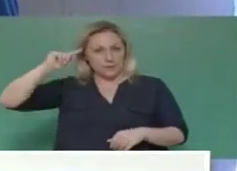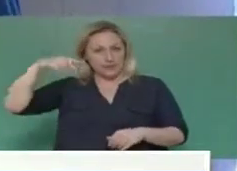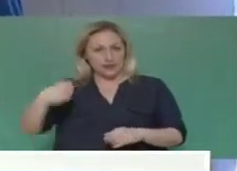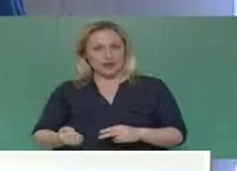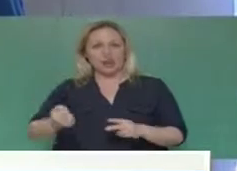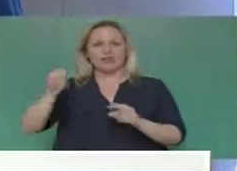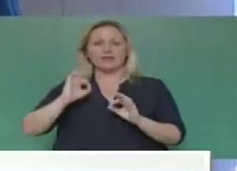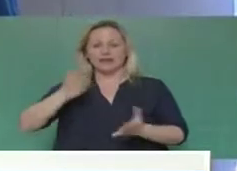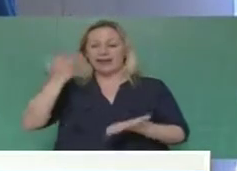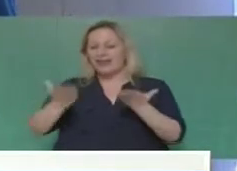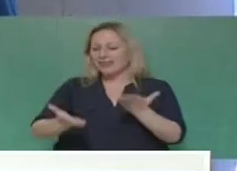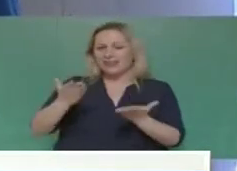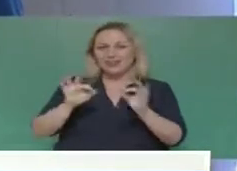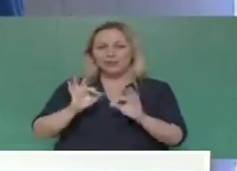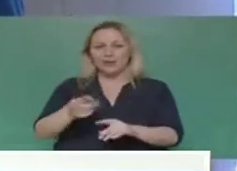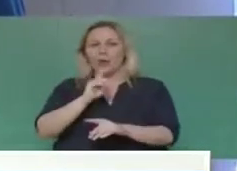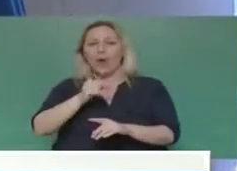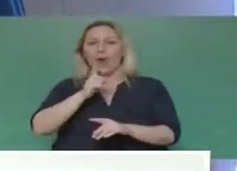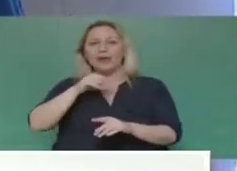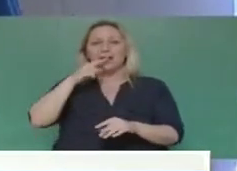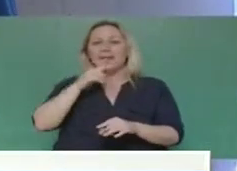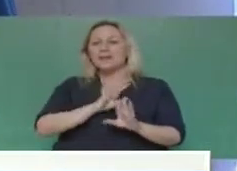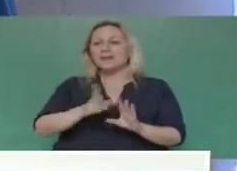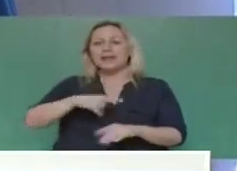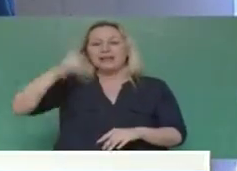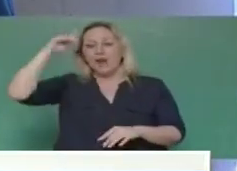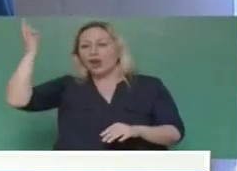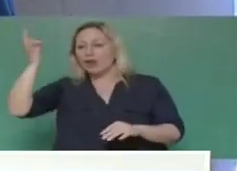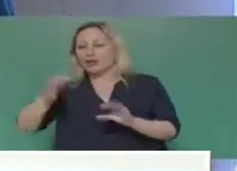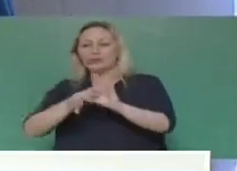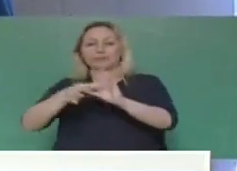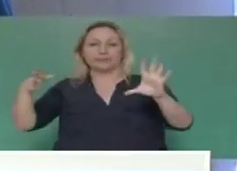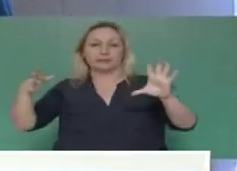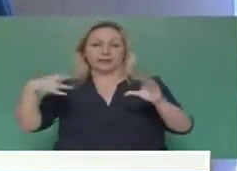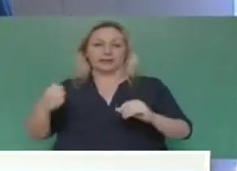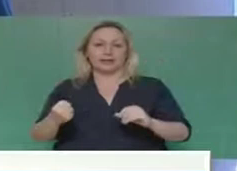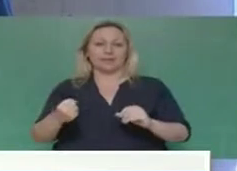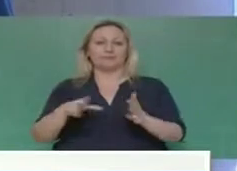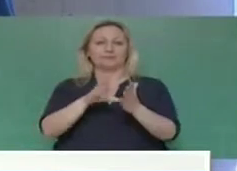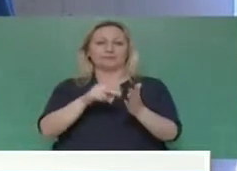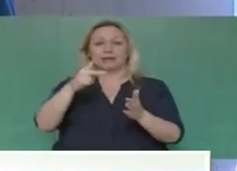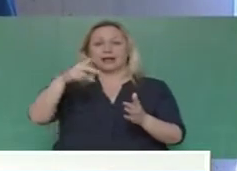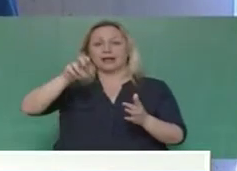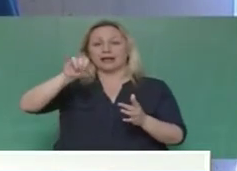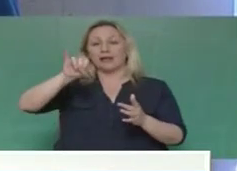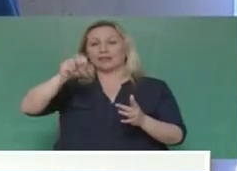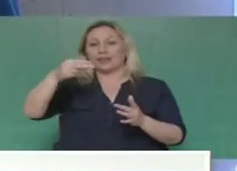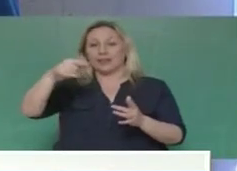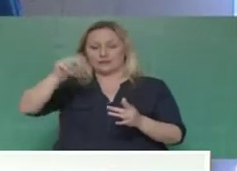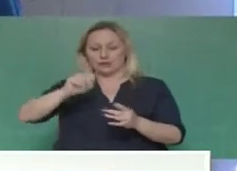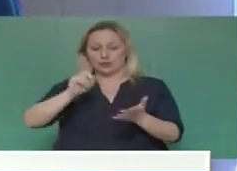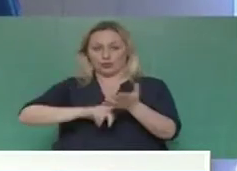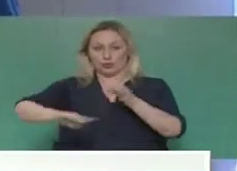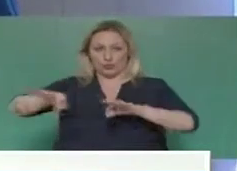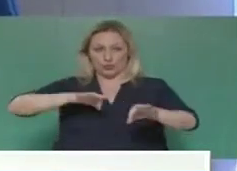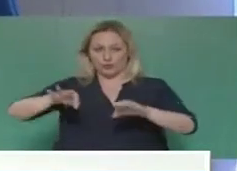δεν είναι αναλογική, αλλά παράλογη απέναντι σε κάθε λογική. Με τον Κλεισθένη, πραγματικός στόχος της κυβέρνησης